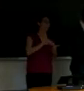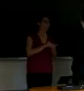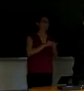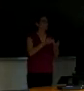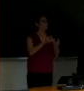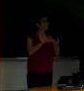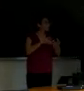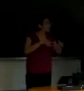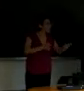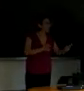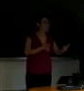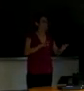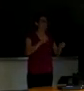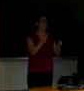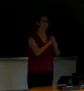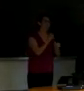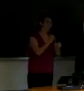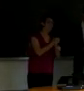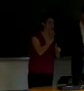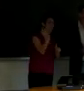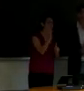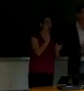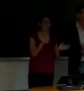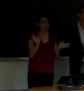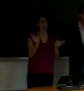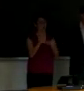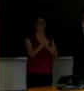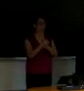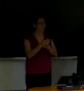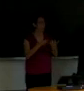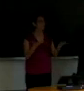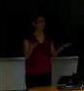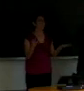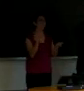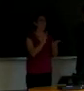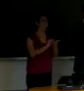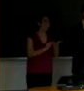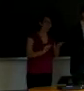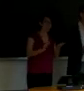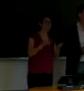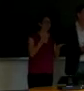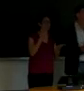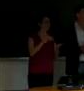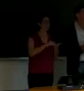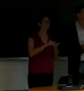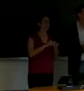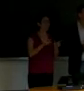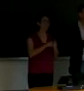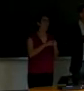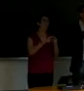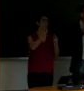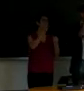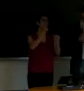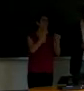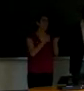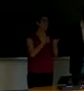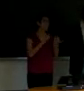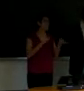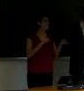nei laboratori, nelle loro aule, nelle loro, nei loro uffici, esattamente come fosse un